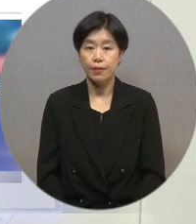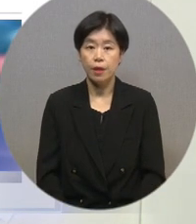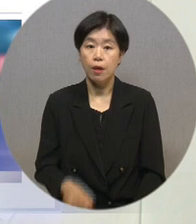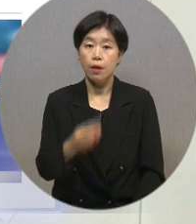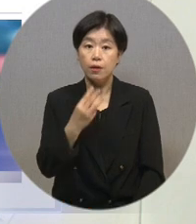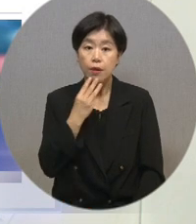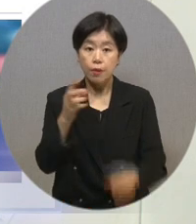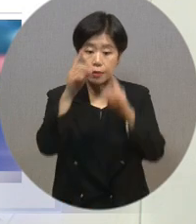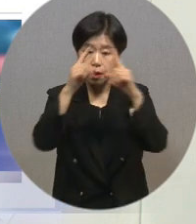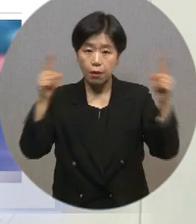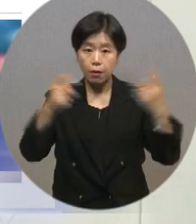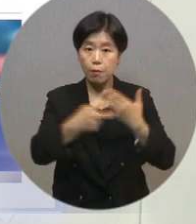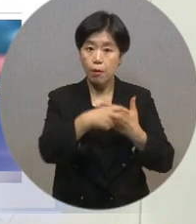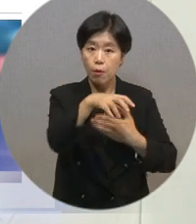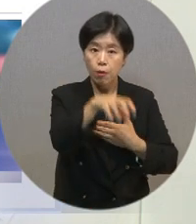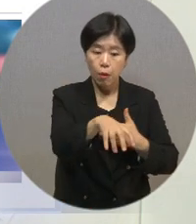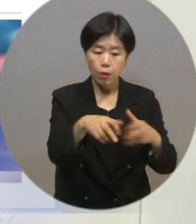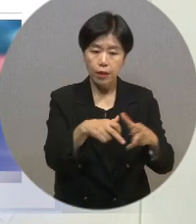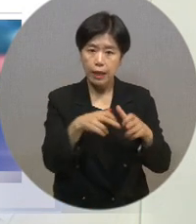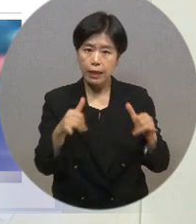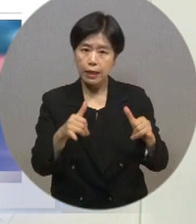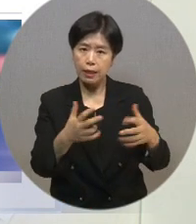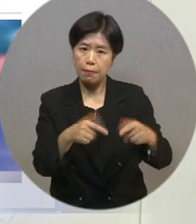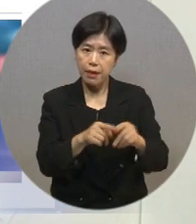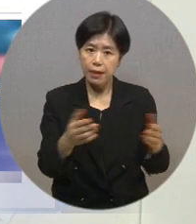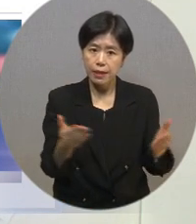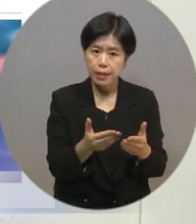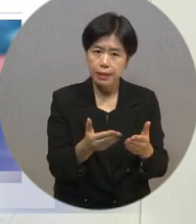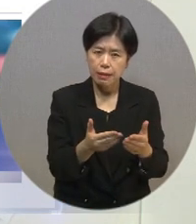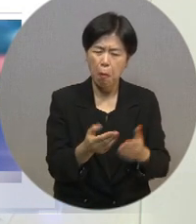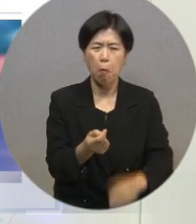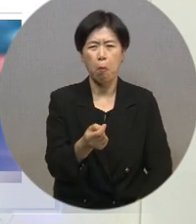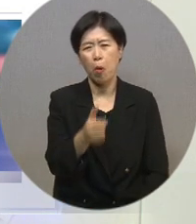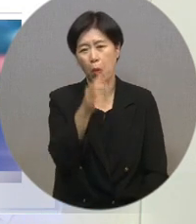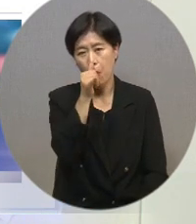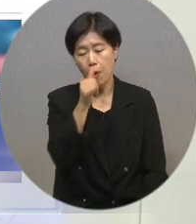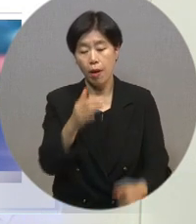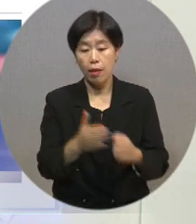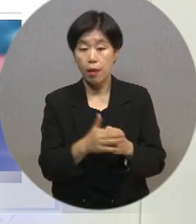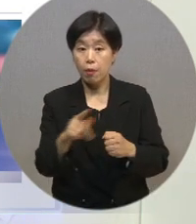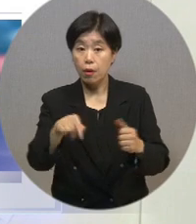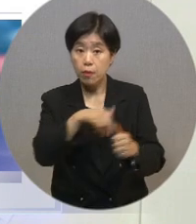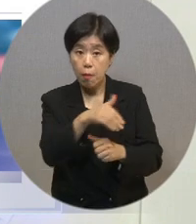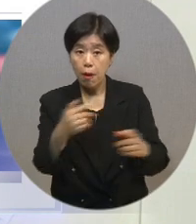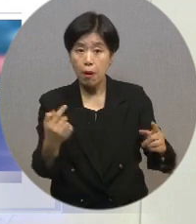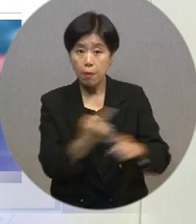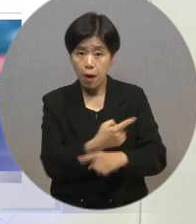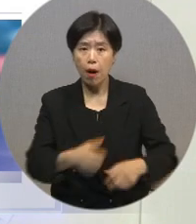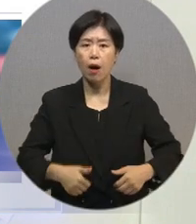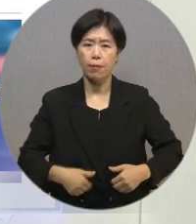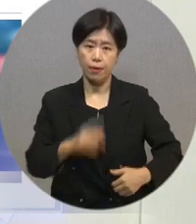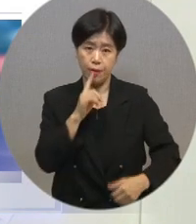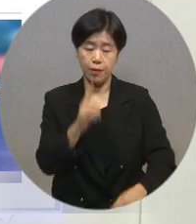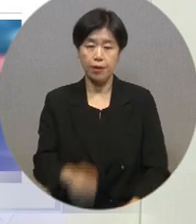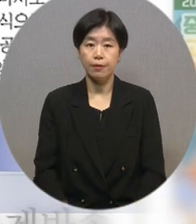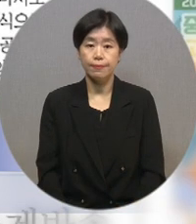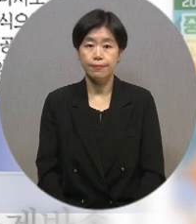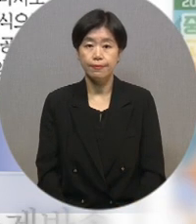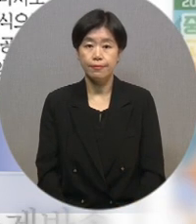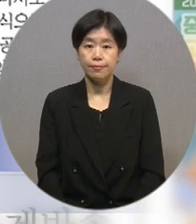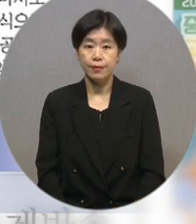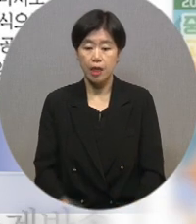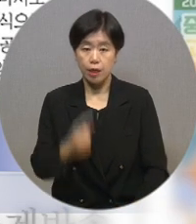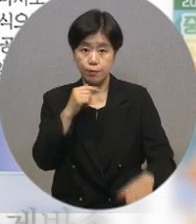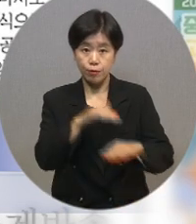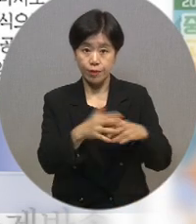서울대병원의 장애인 고용률이 저조한 것으로 나타나이 조속한 개선이 필요하다는 지적이 제기됐습니다